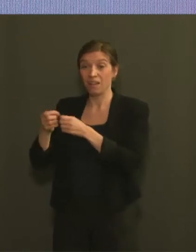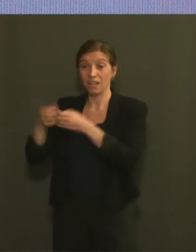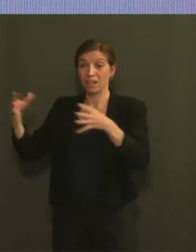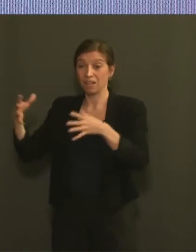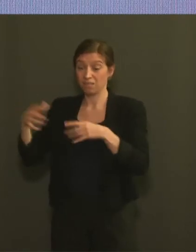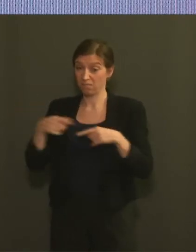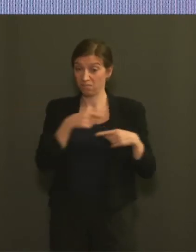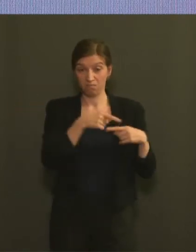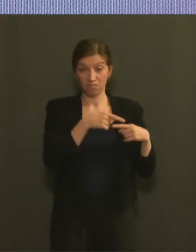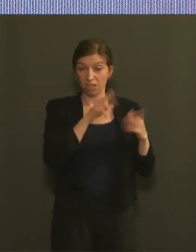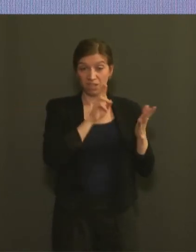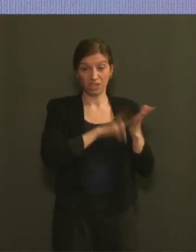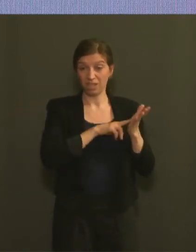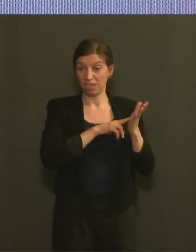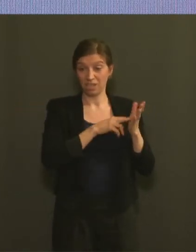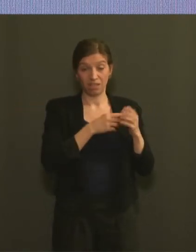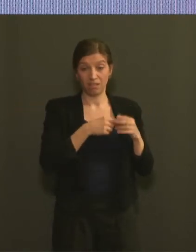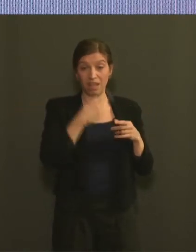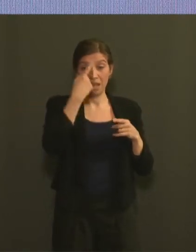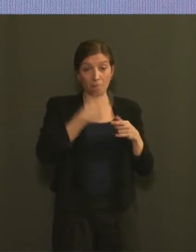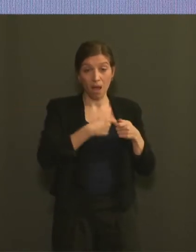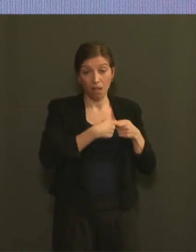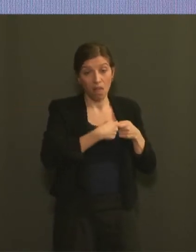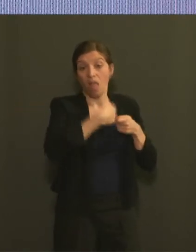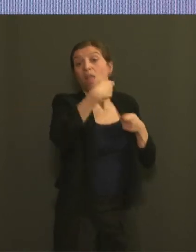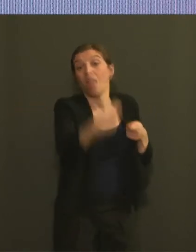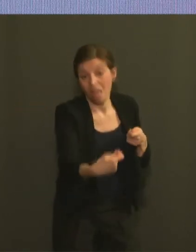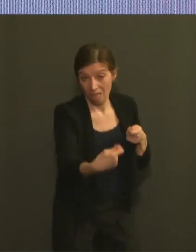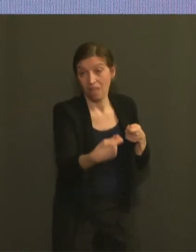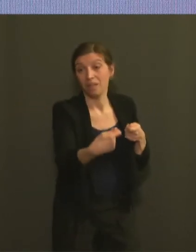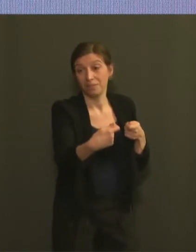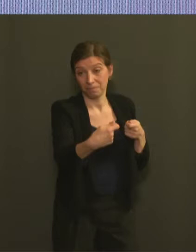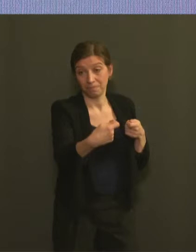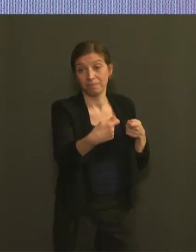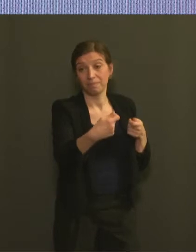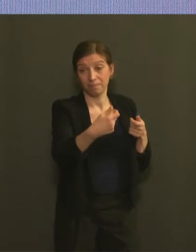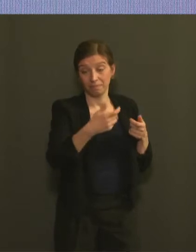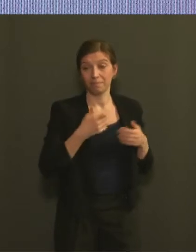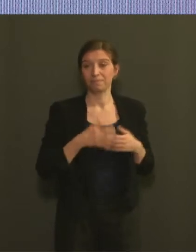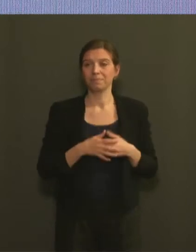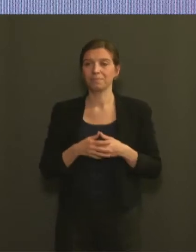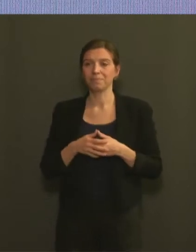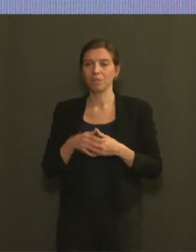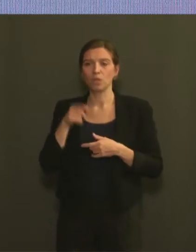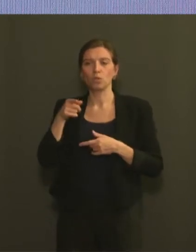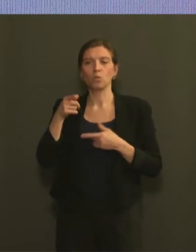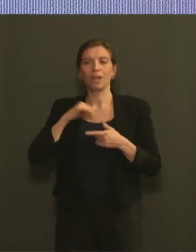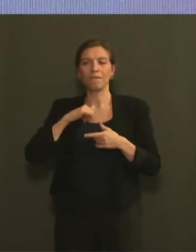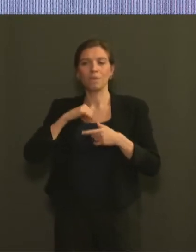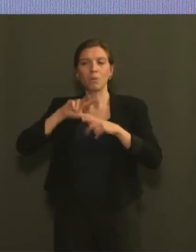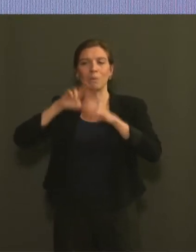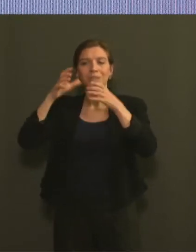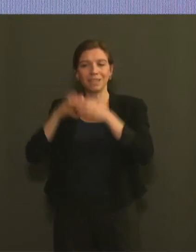l'histoire de big sight cowitz coop on le retrouve stuc histoire